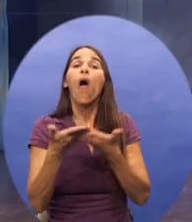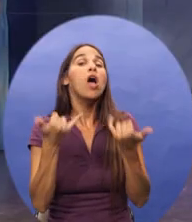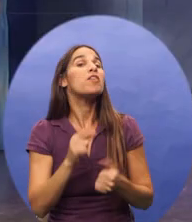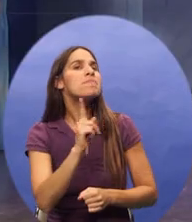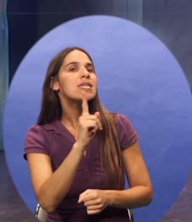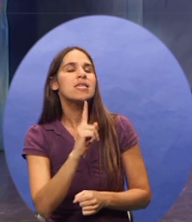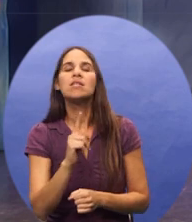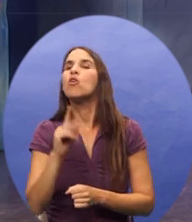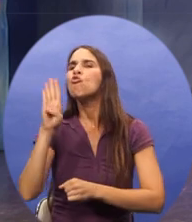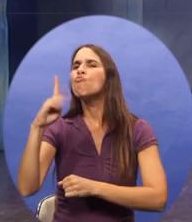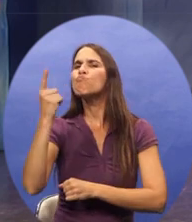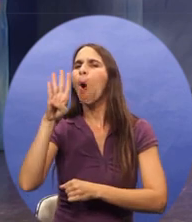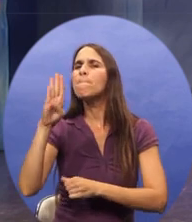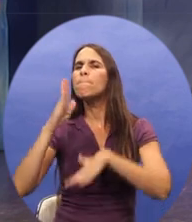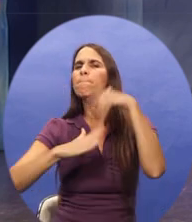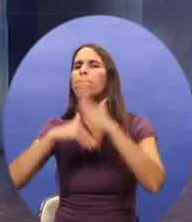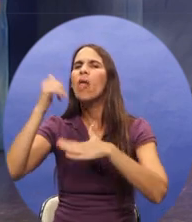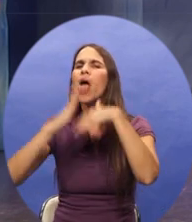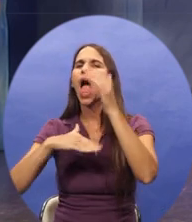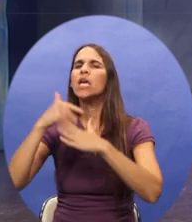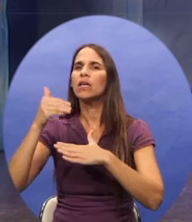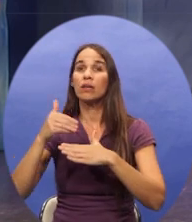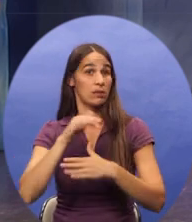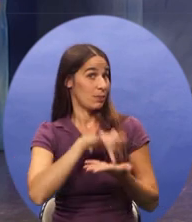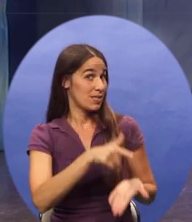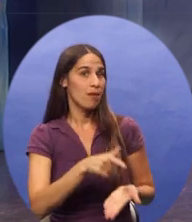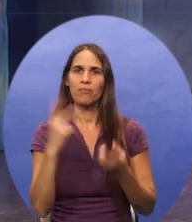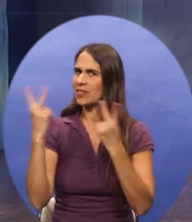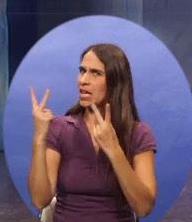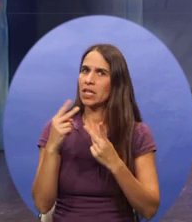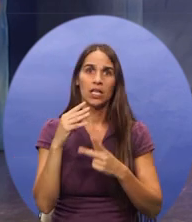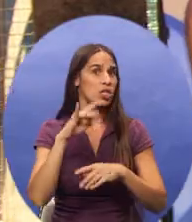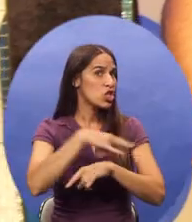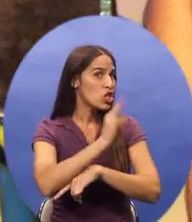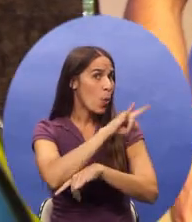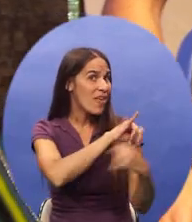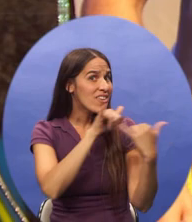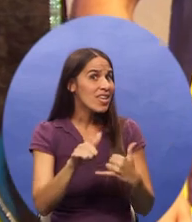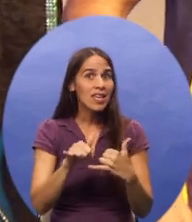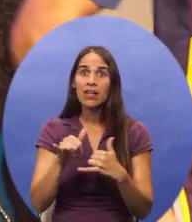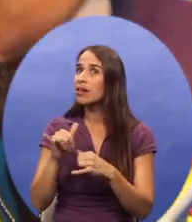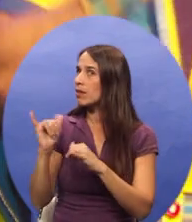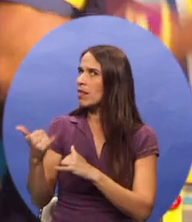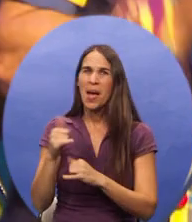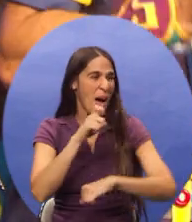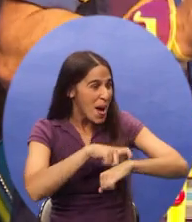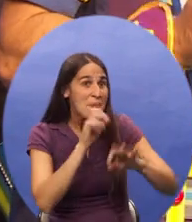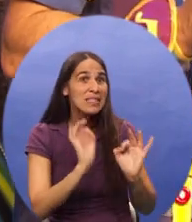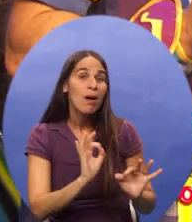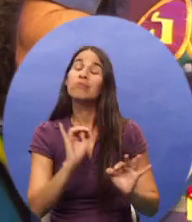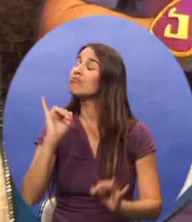מי האורח הבא שלי? בובה בניי. והוא פה? בוודאי. שאול הביא אותו? כן.